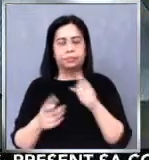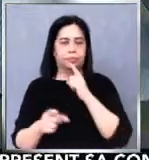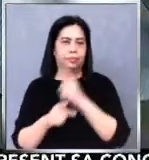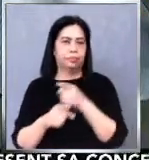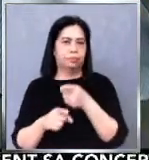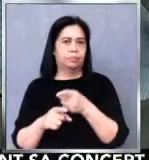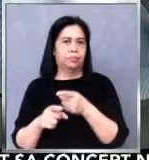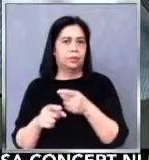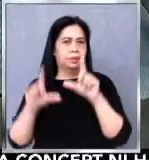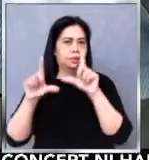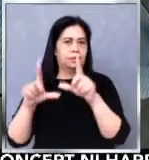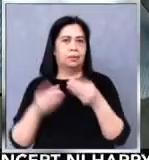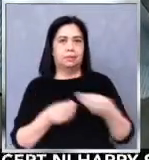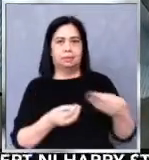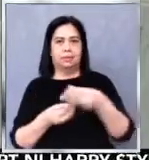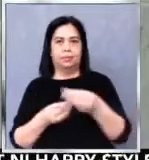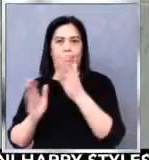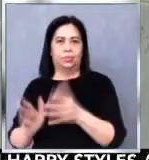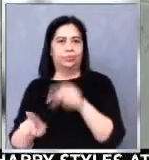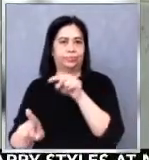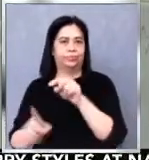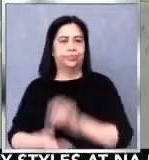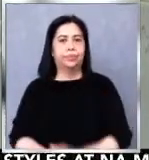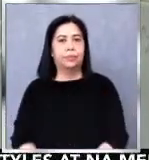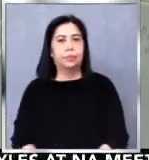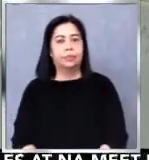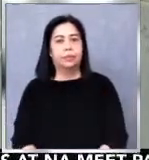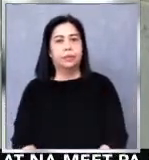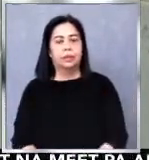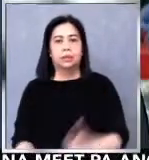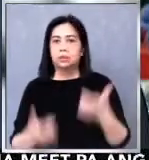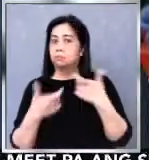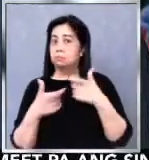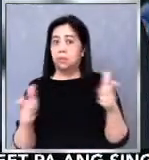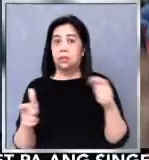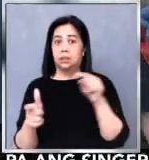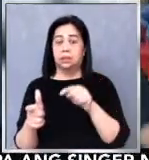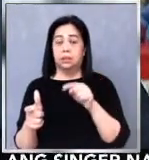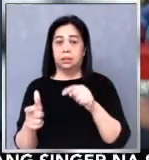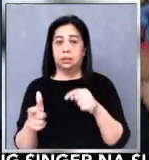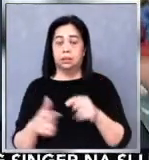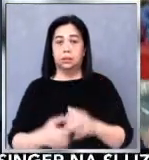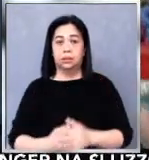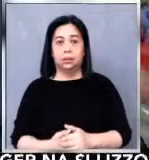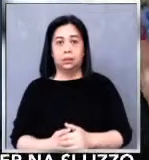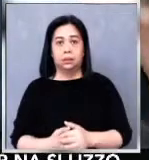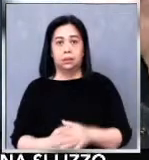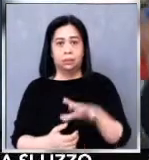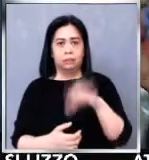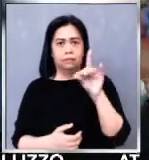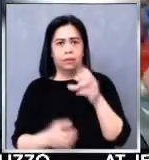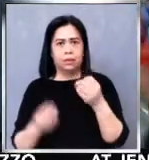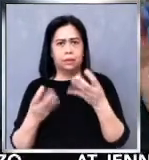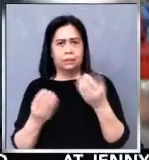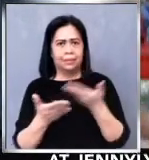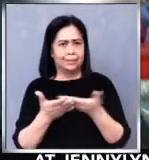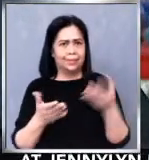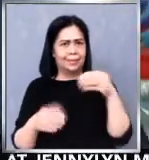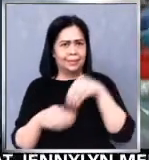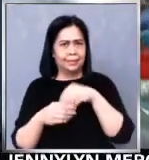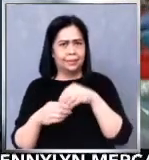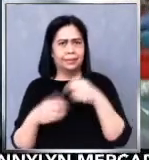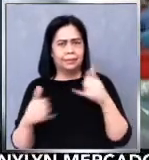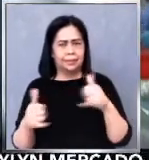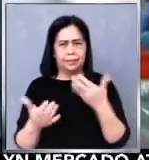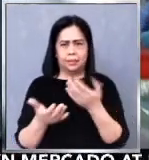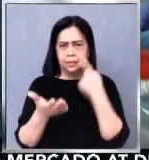No? This is so big, no? Because we found a lot of substances that we still have to determine kung